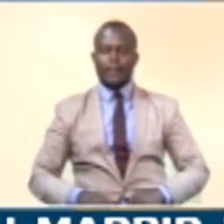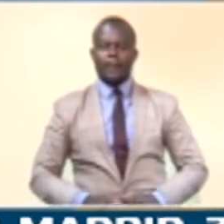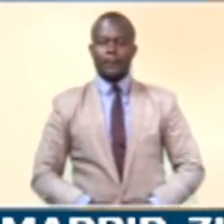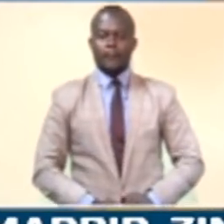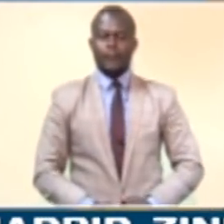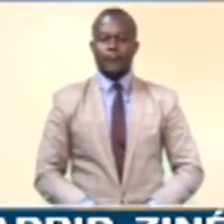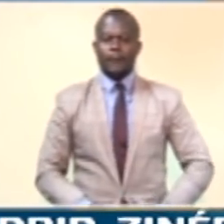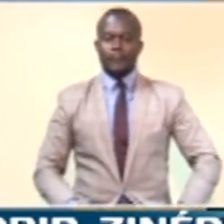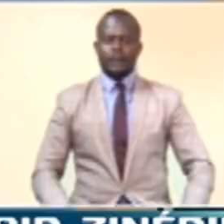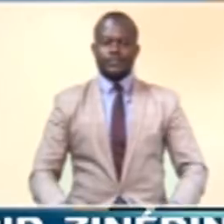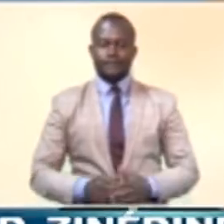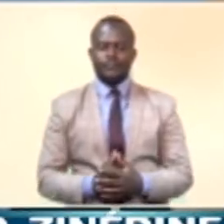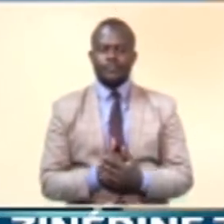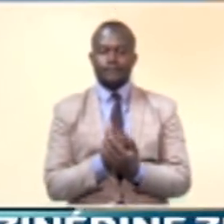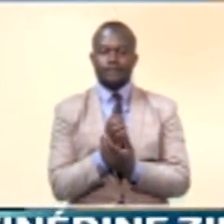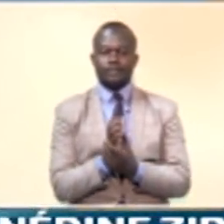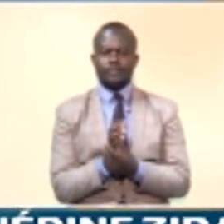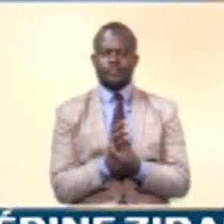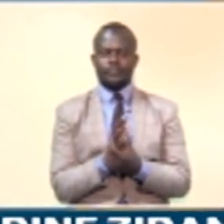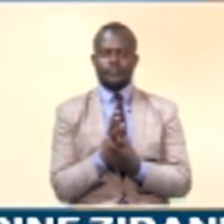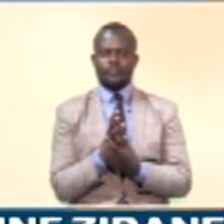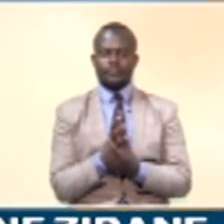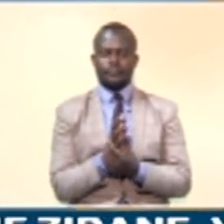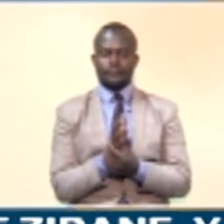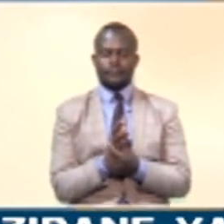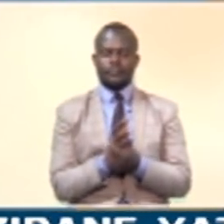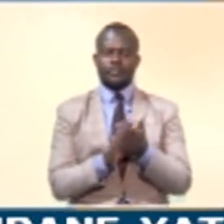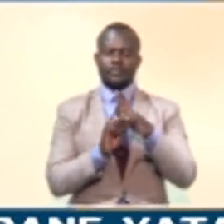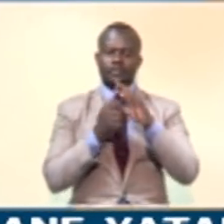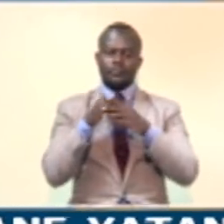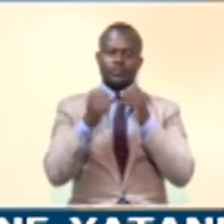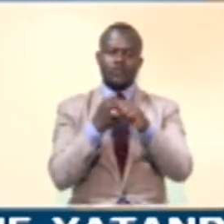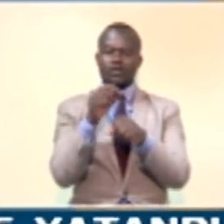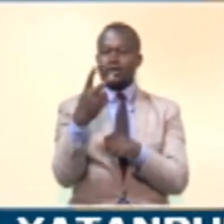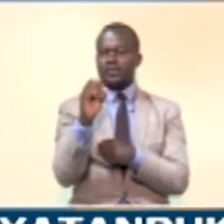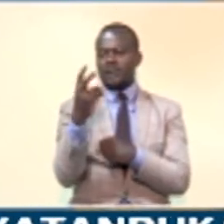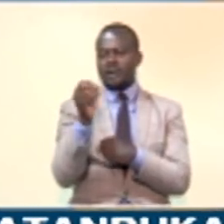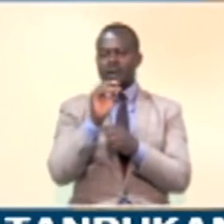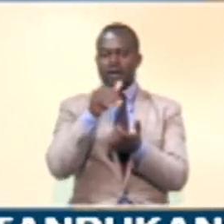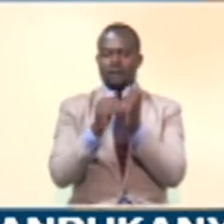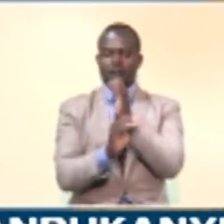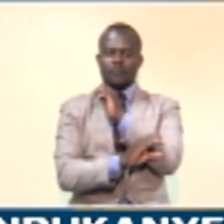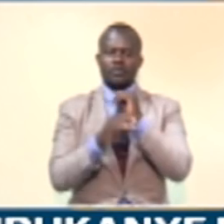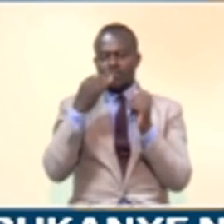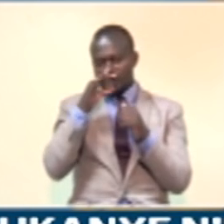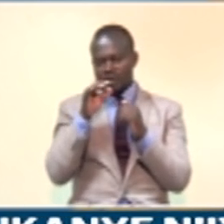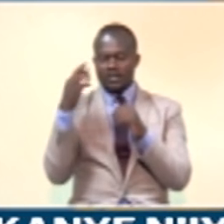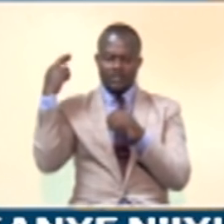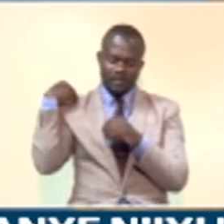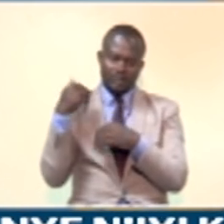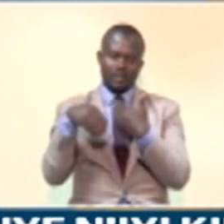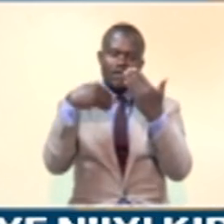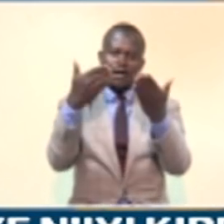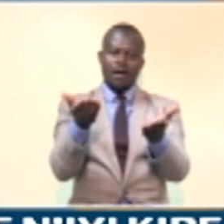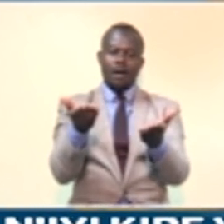développement a apporté au gouvernement rwandais des financements de plus de 100 millions d'euros. Ukuva muri 2020, ikigo cy'Ubufaransa gishinzwe iterambere cyahaye